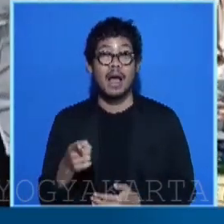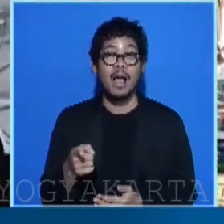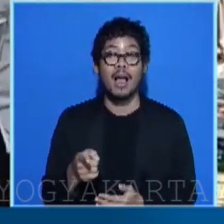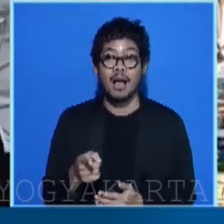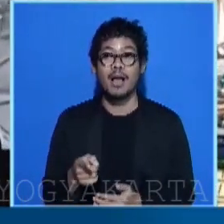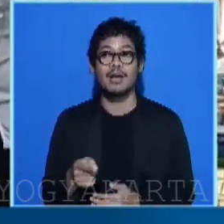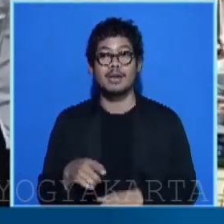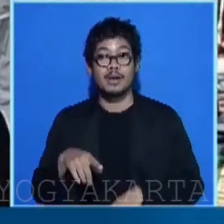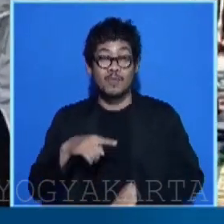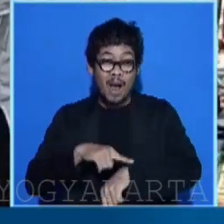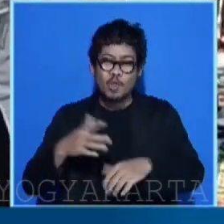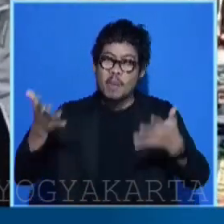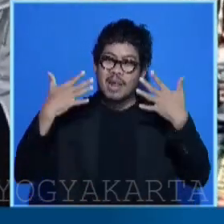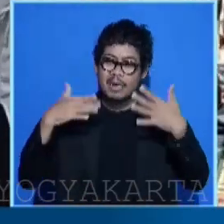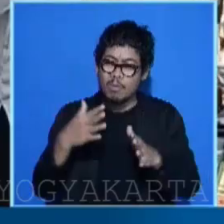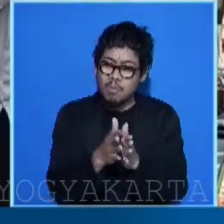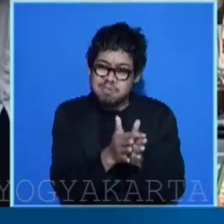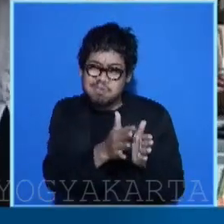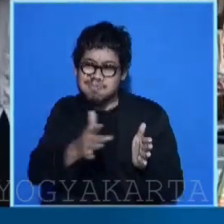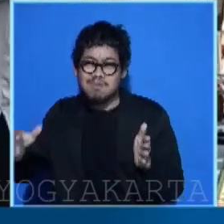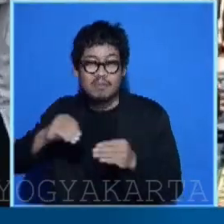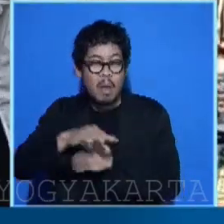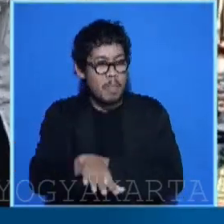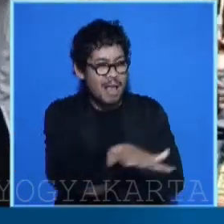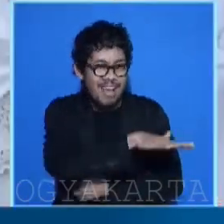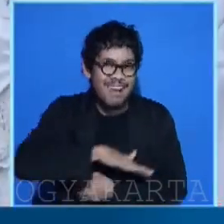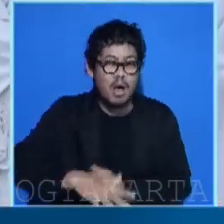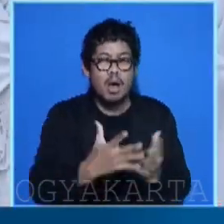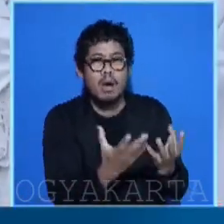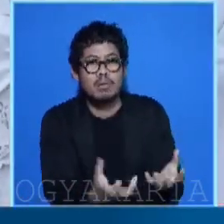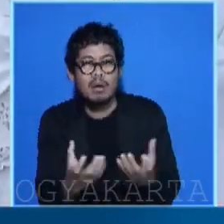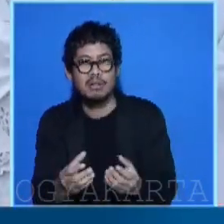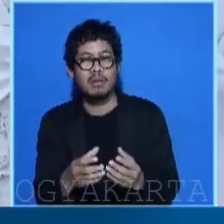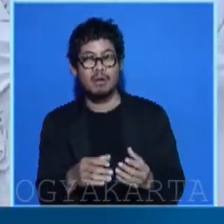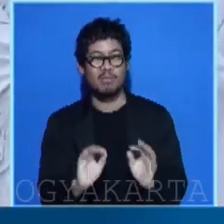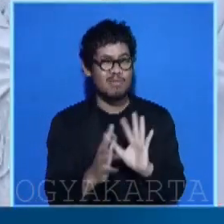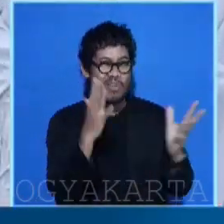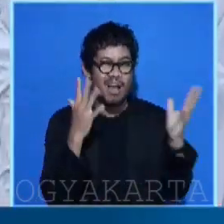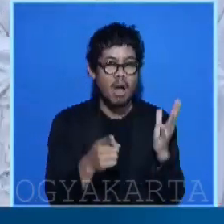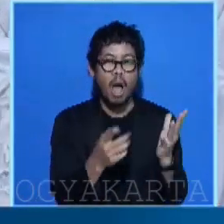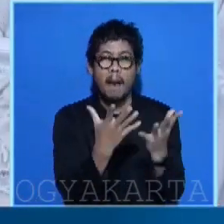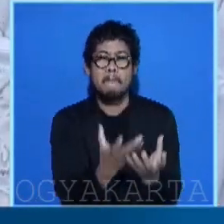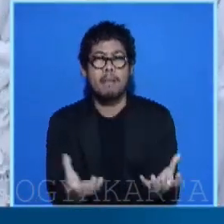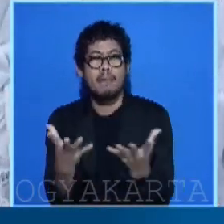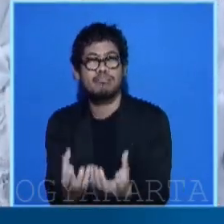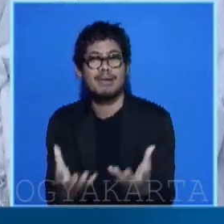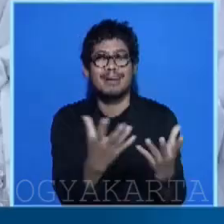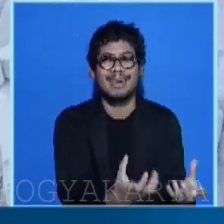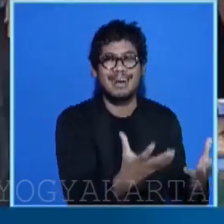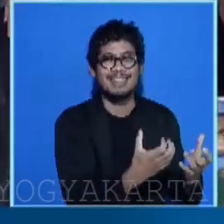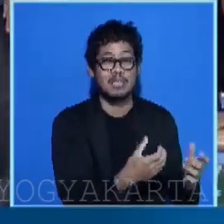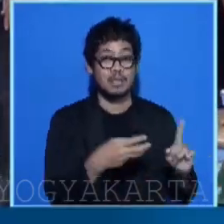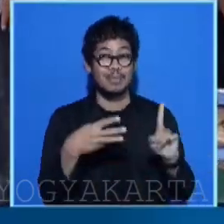ini telah mengakibatkan berbagai dampak seperti kekeringan dan kebakaran lahan dari fenomena alam tersebut pihak basnas menyelenggarakan salat